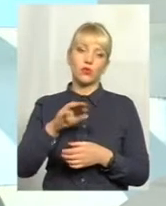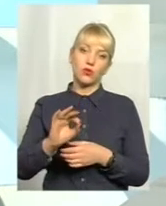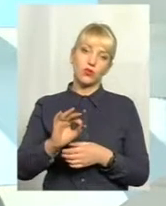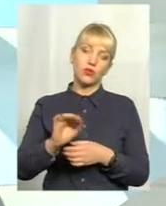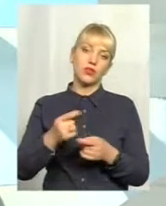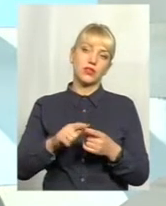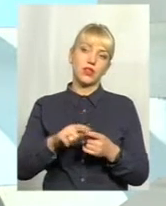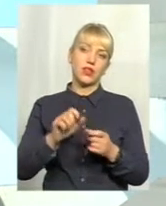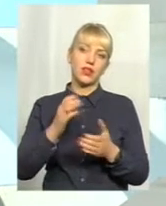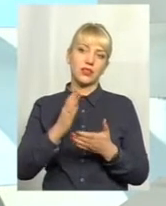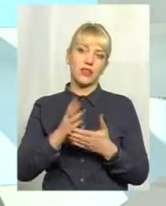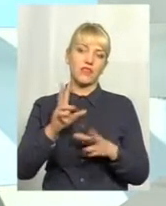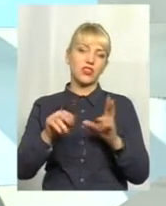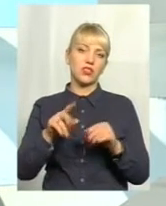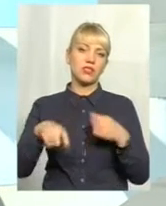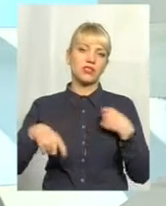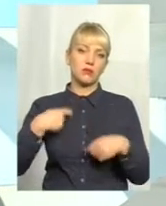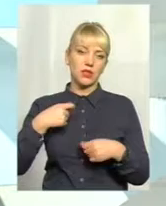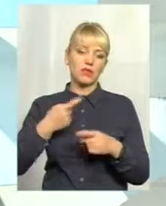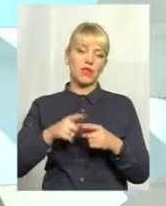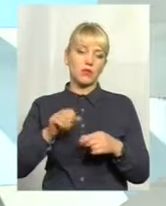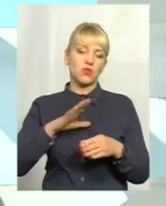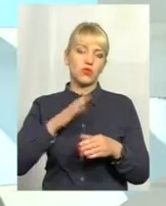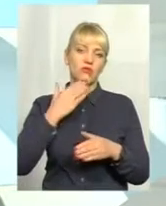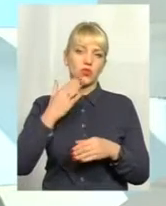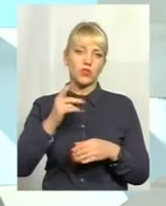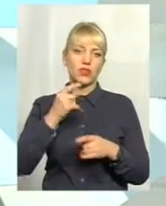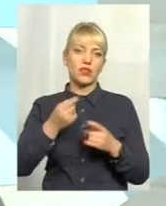це її є збитками, і вона може звернутися на цю різницю, також